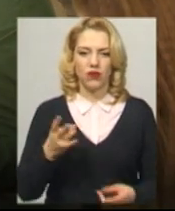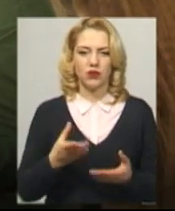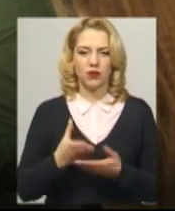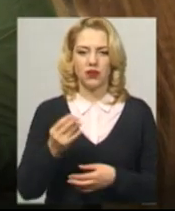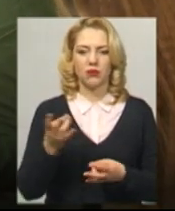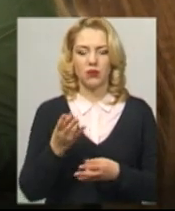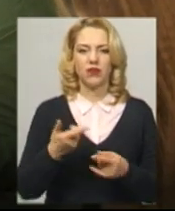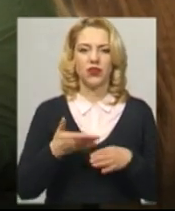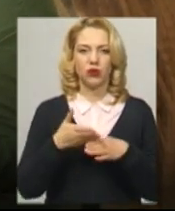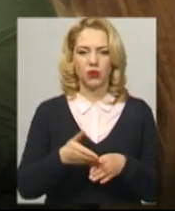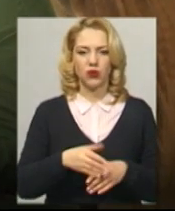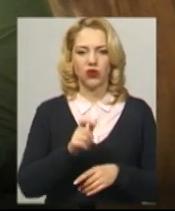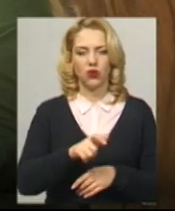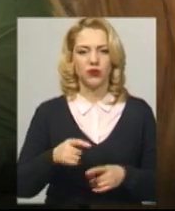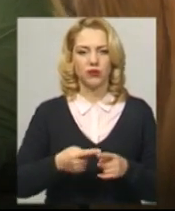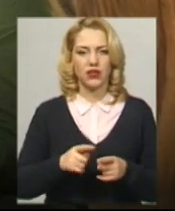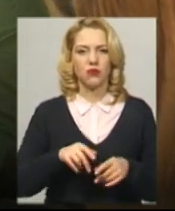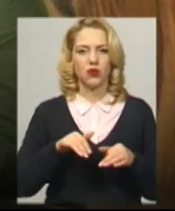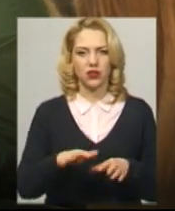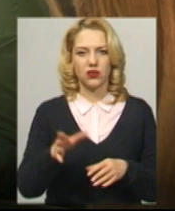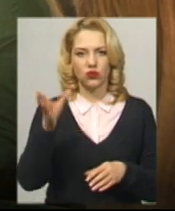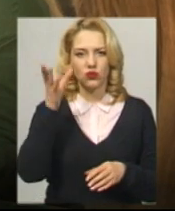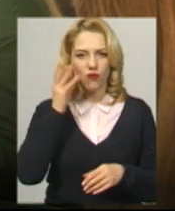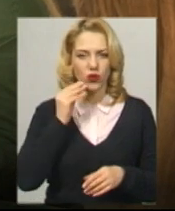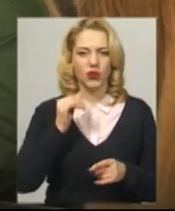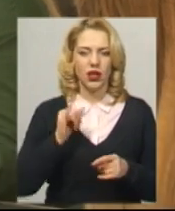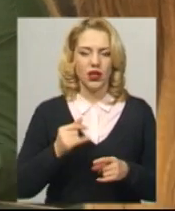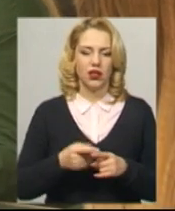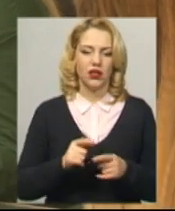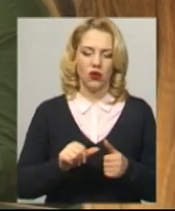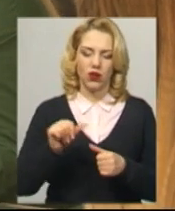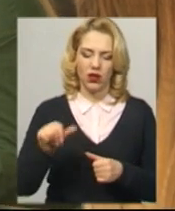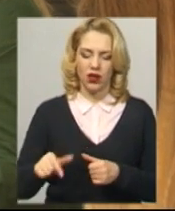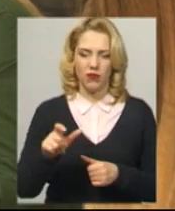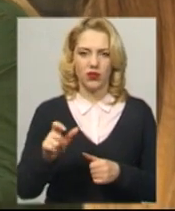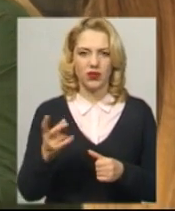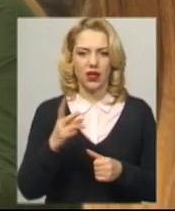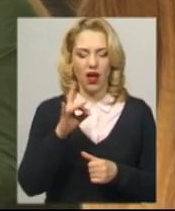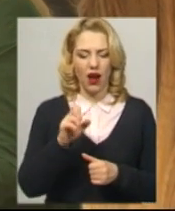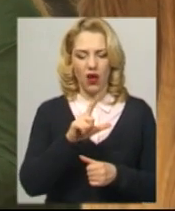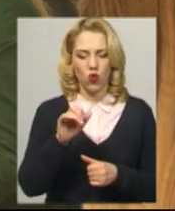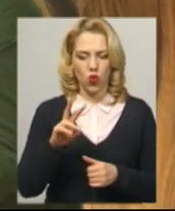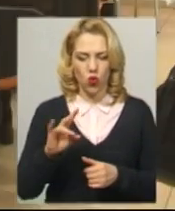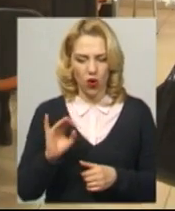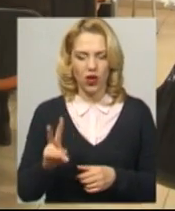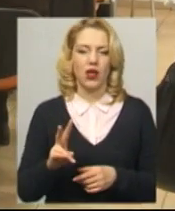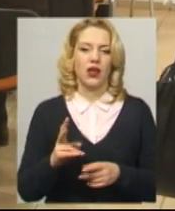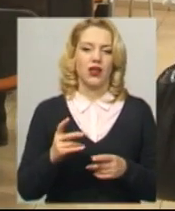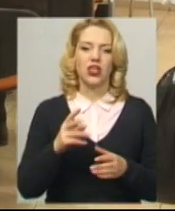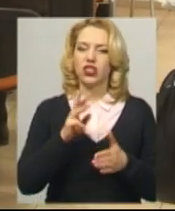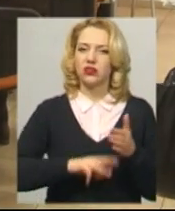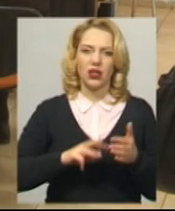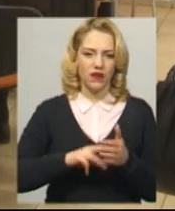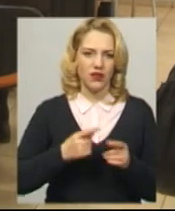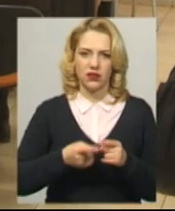процес освоїти. Ось оплачувати доставку газу вже окремим рахунком. Штрафних санкцій наразі не буде.